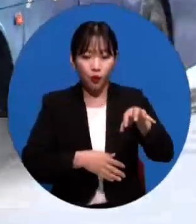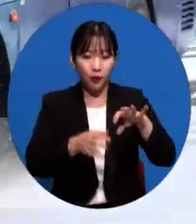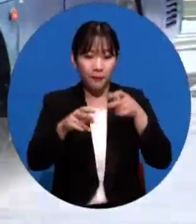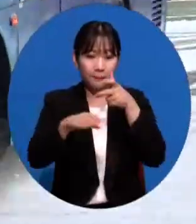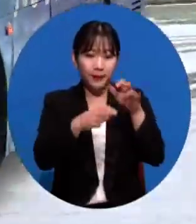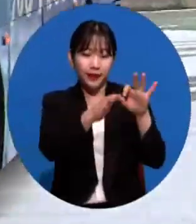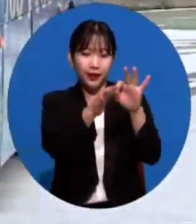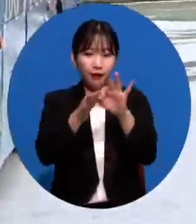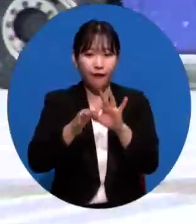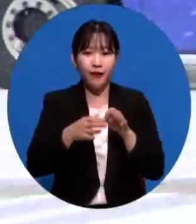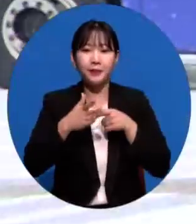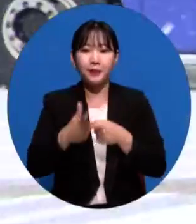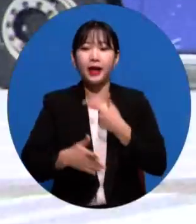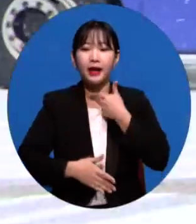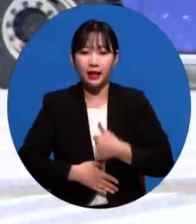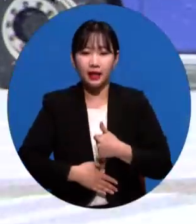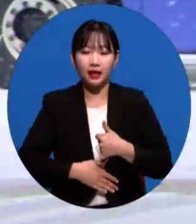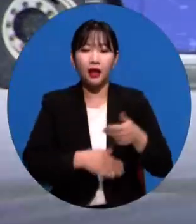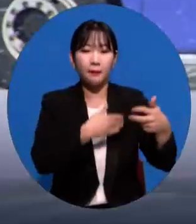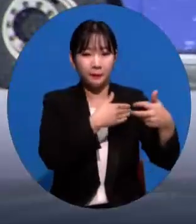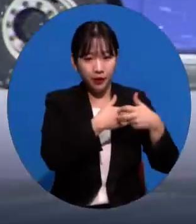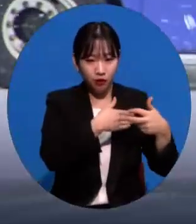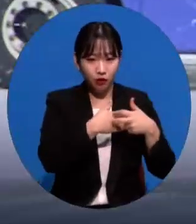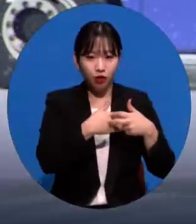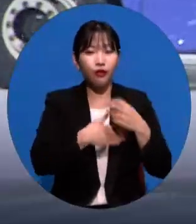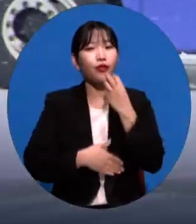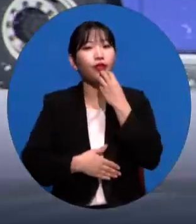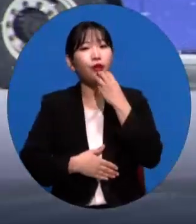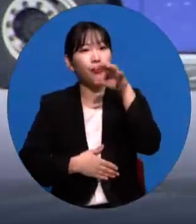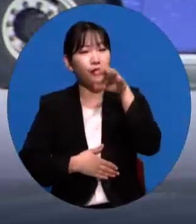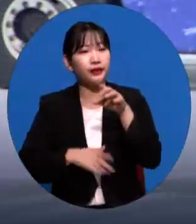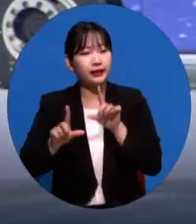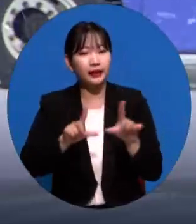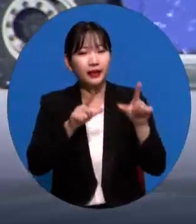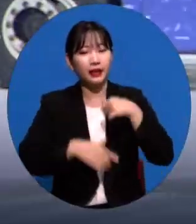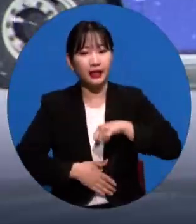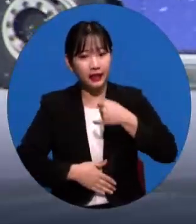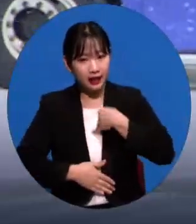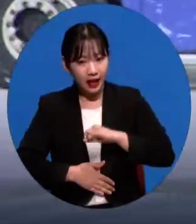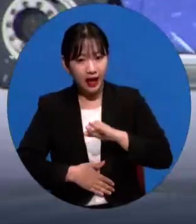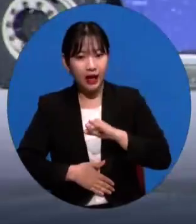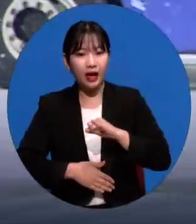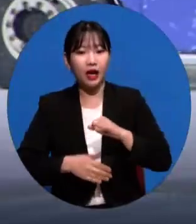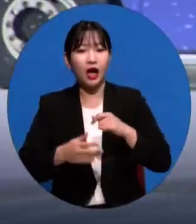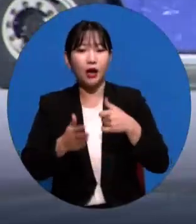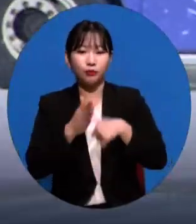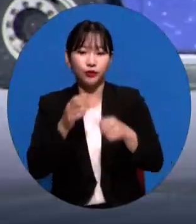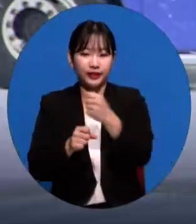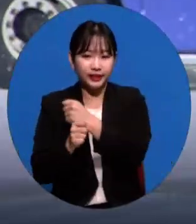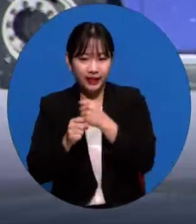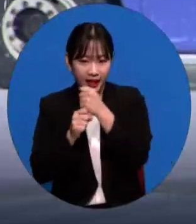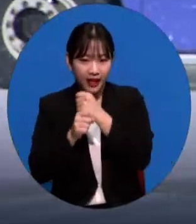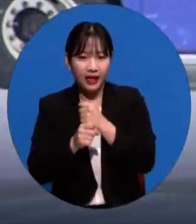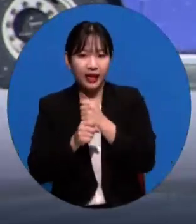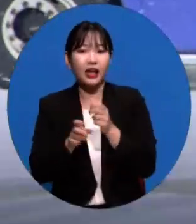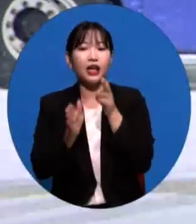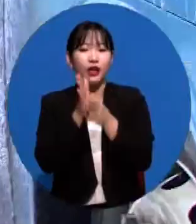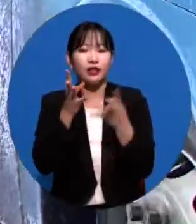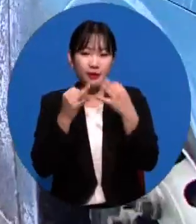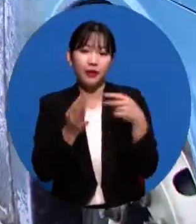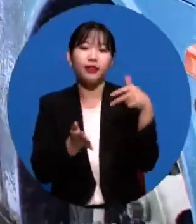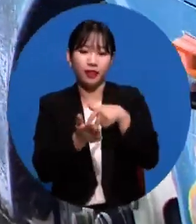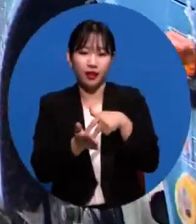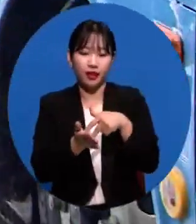연결을 추진했습니다. 병원이라든지 서울에 있는 자식들 물건 같은 걸 싸갖고 열차를만 이용을 하게